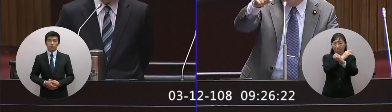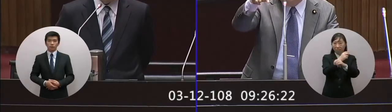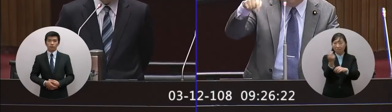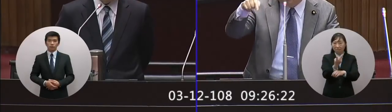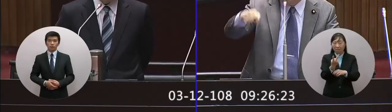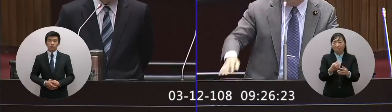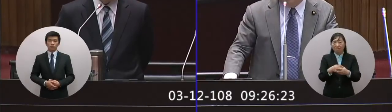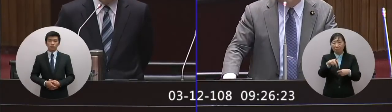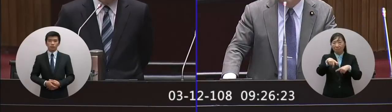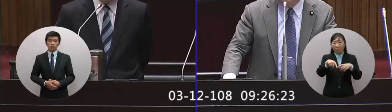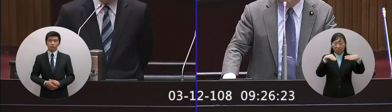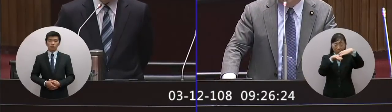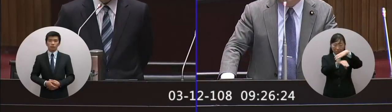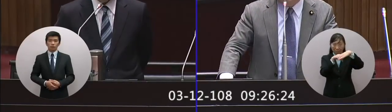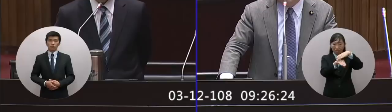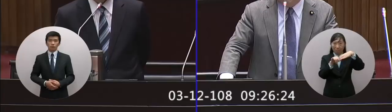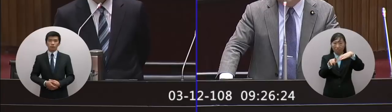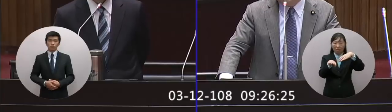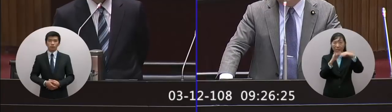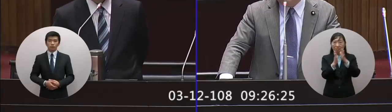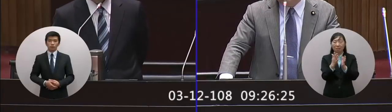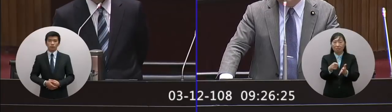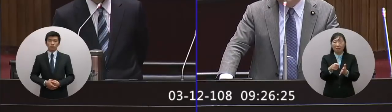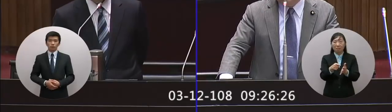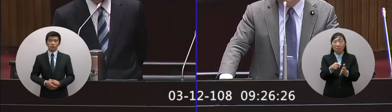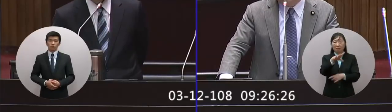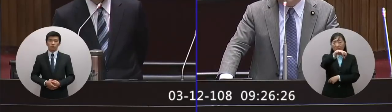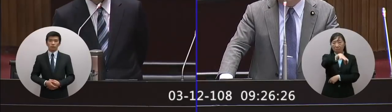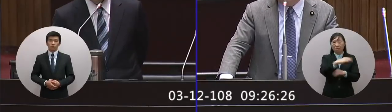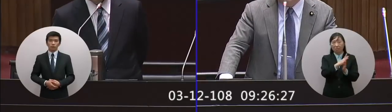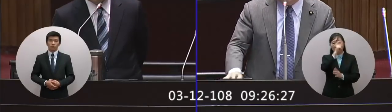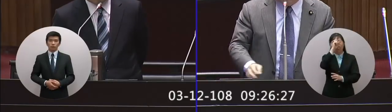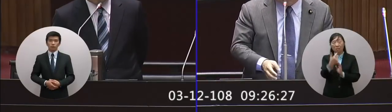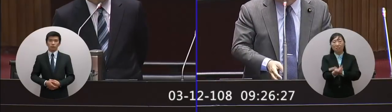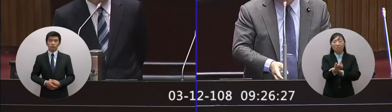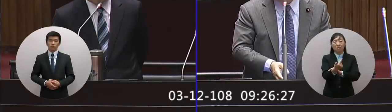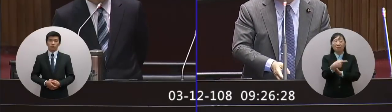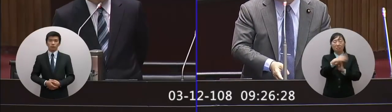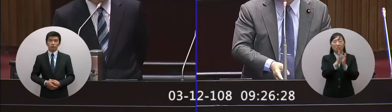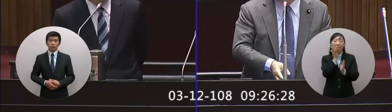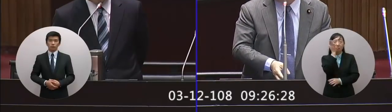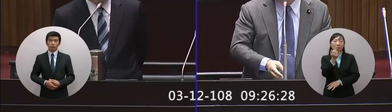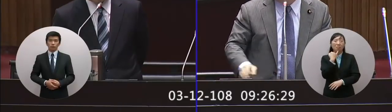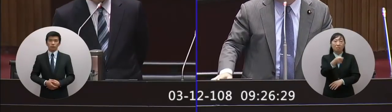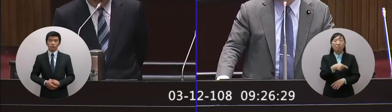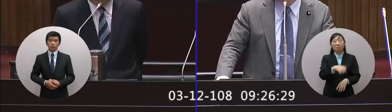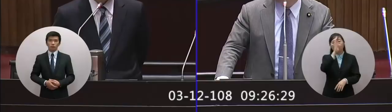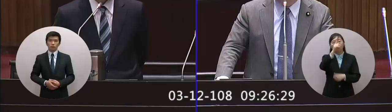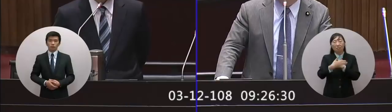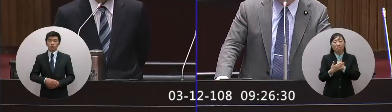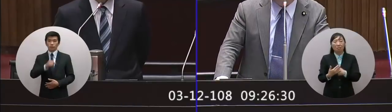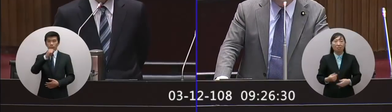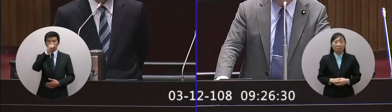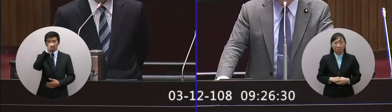双溪到瑞芳的这一条隧道，这条隧道地方也在反映说希望能够开辟，这一点也请院长能够来多多帮忙。